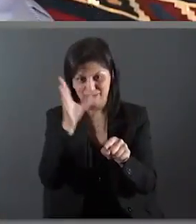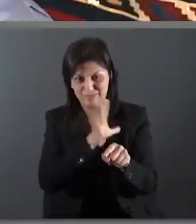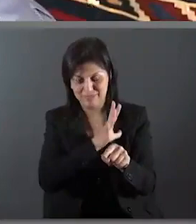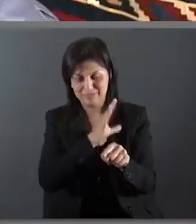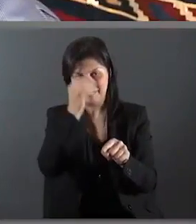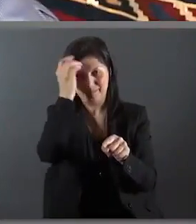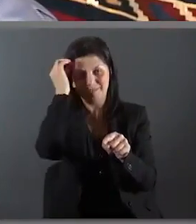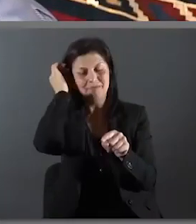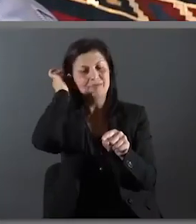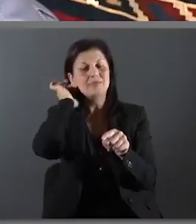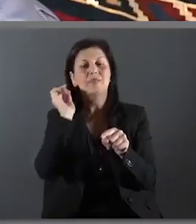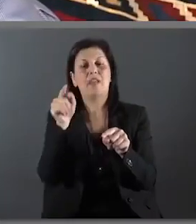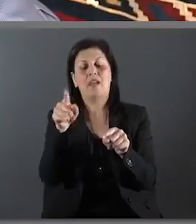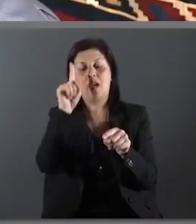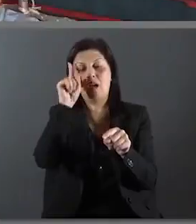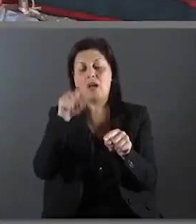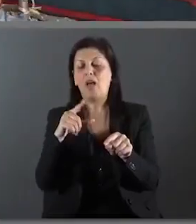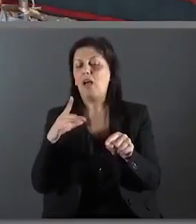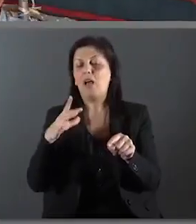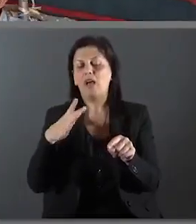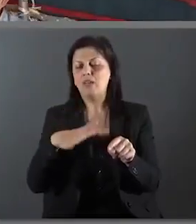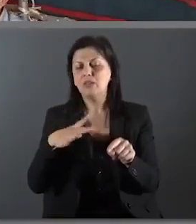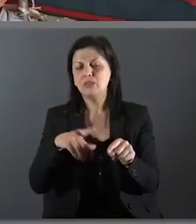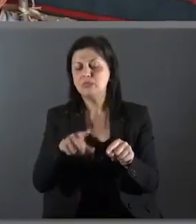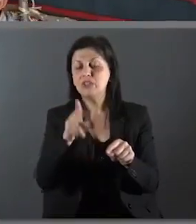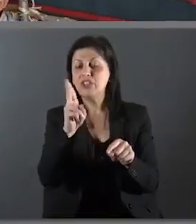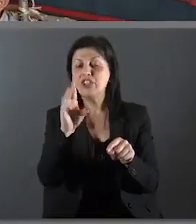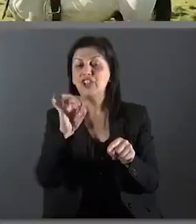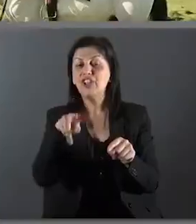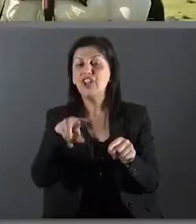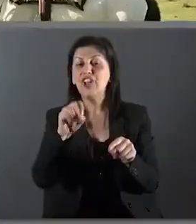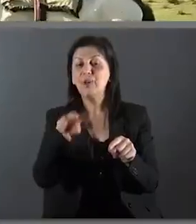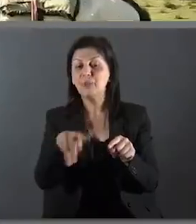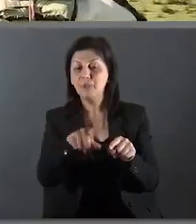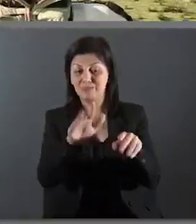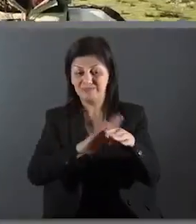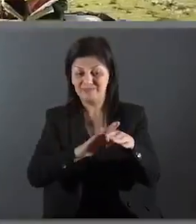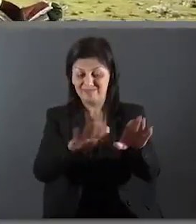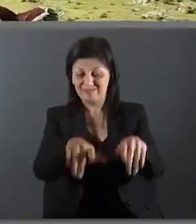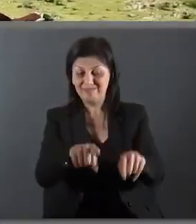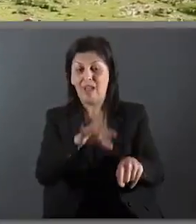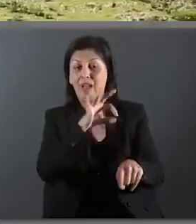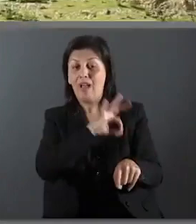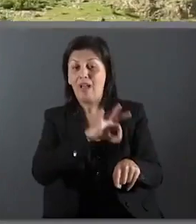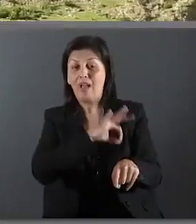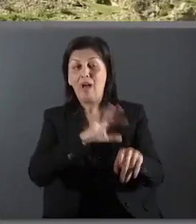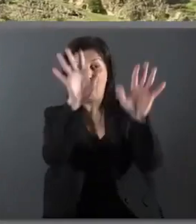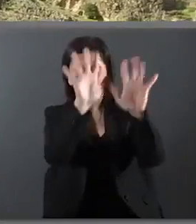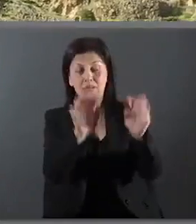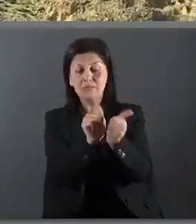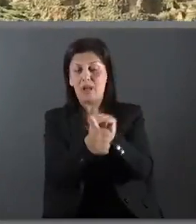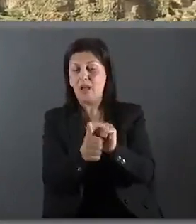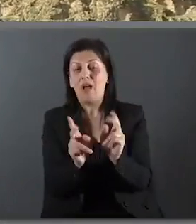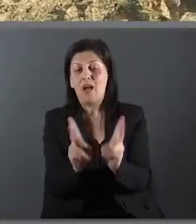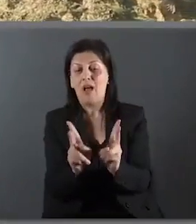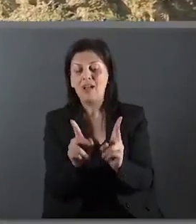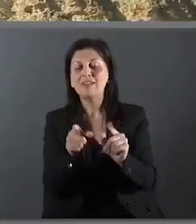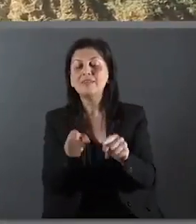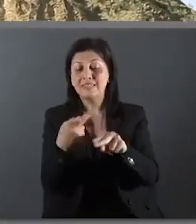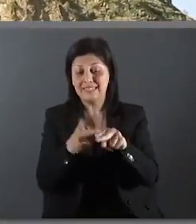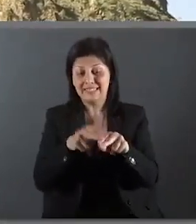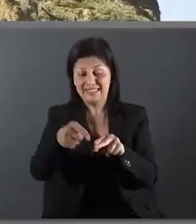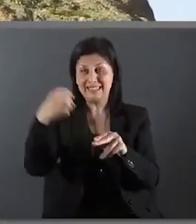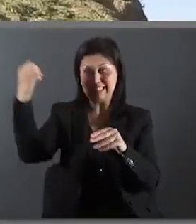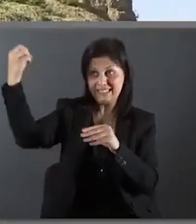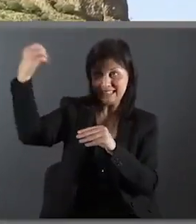Heç bilirsiniz nə üçün məhz kilim pərdəni əvəz edirdi? Çünki onun üzərindəki dırnaq adlanan deşiklərdən alaçığa hava